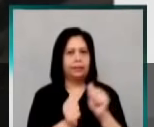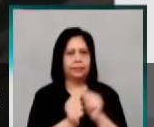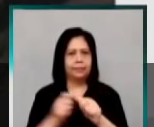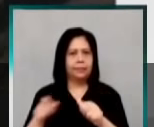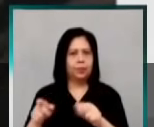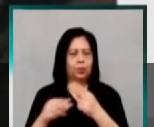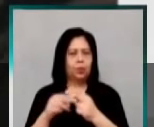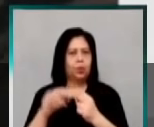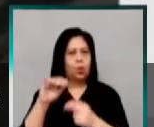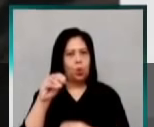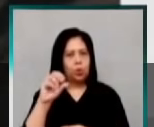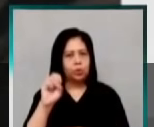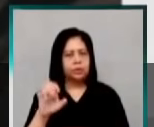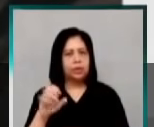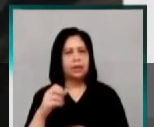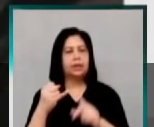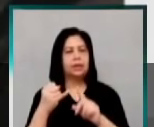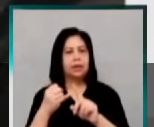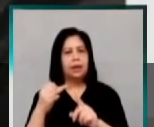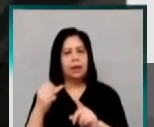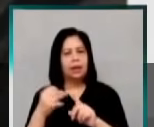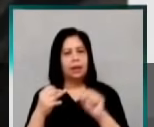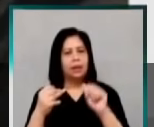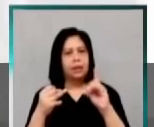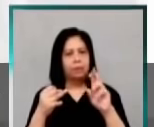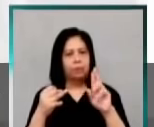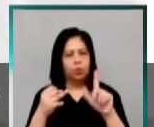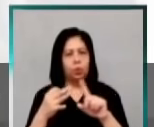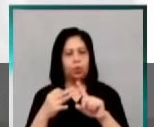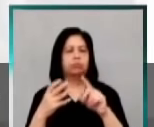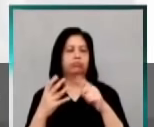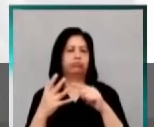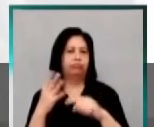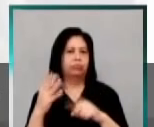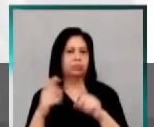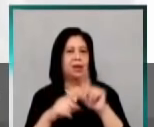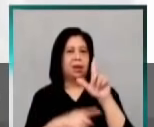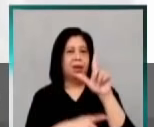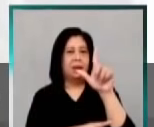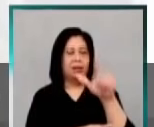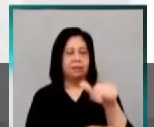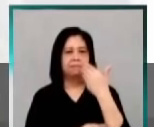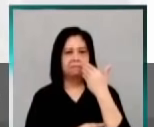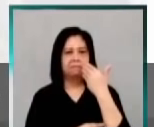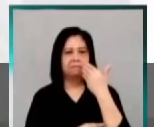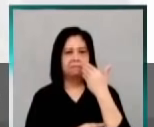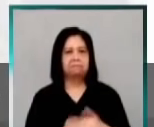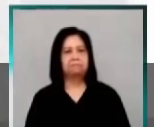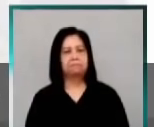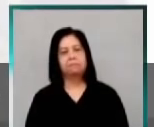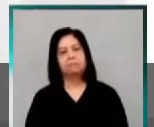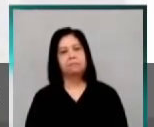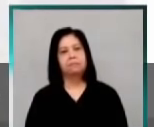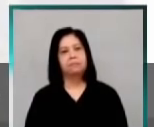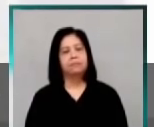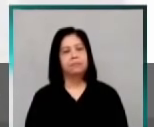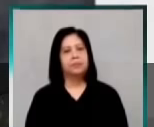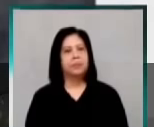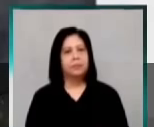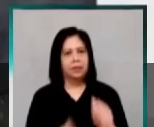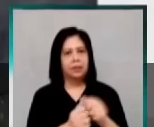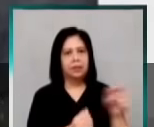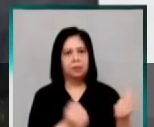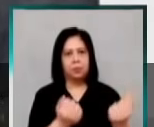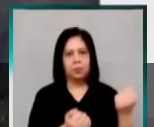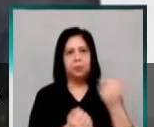Pepito Rusco at Abdul Sami Sultan. Pero kalaunay, binawian din sila ng buhay o binawian din ng buhay si Makunay. Nakuha